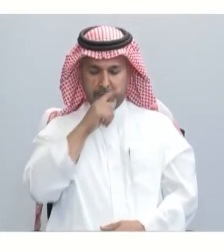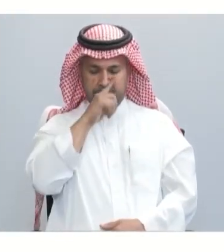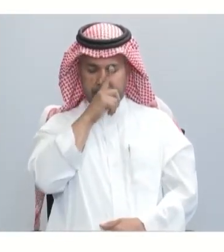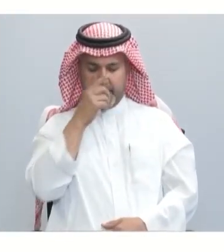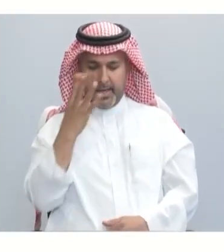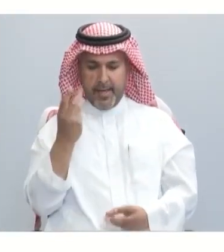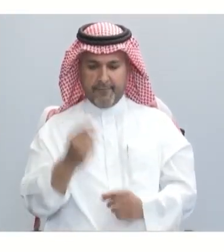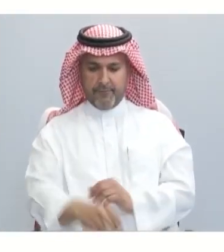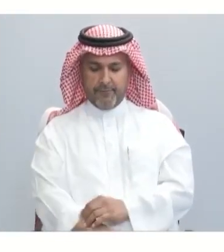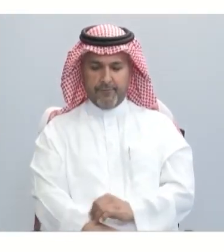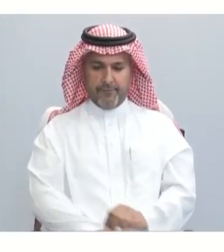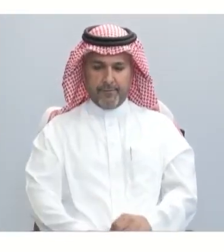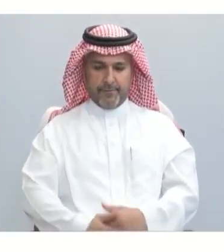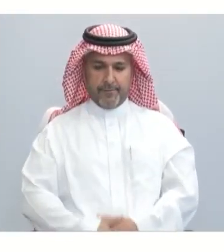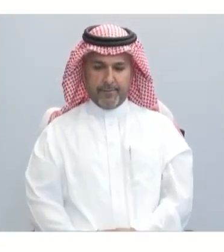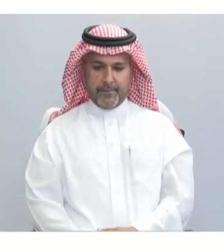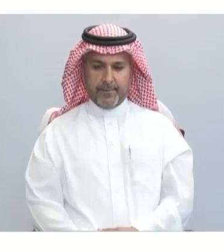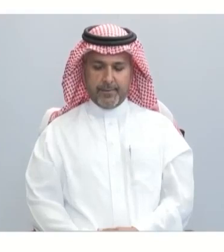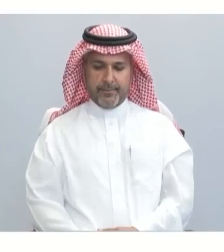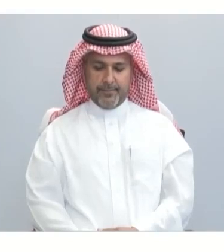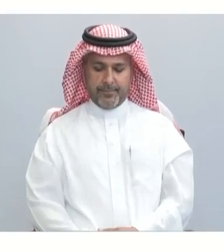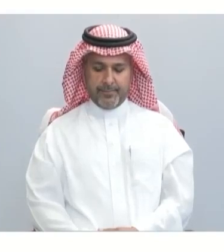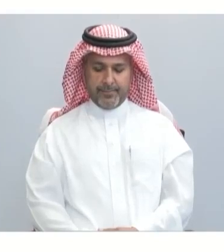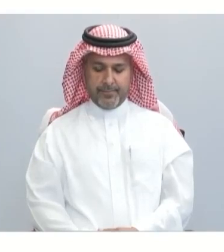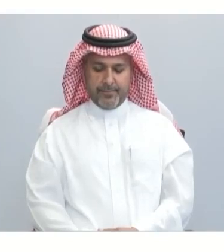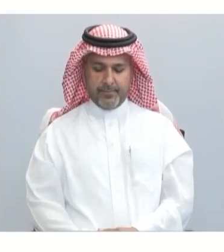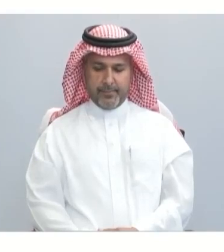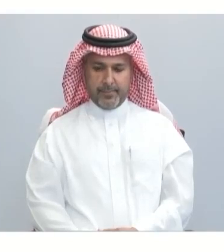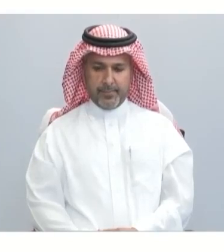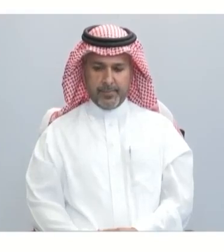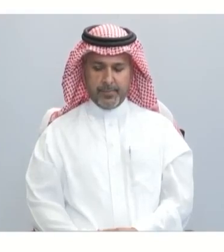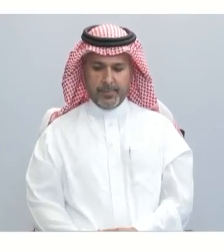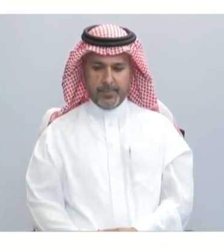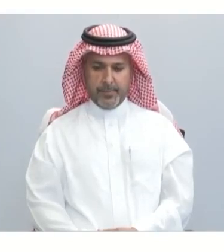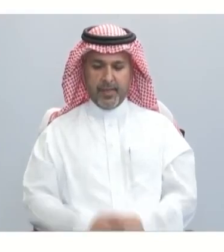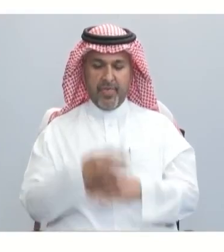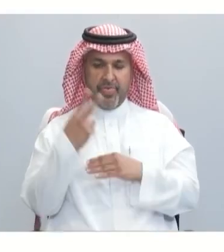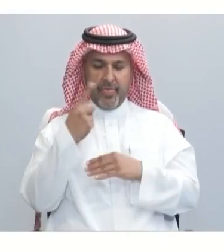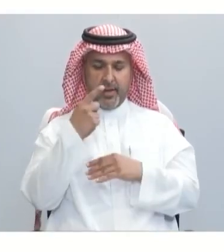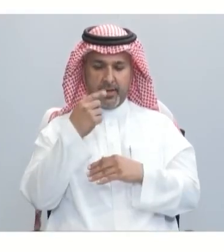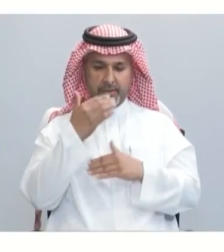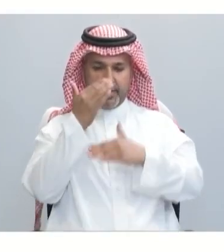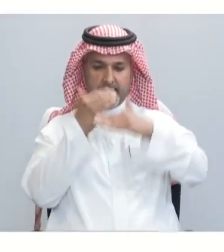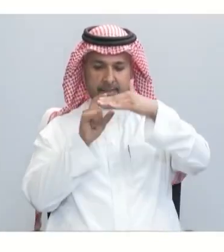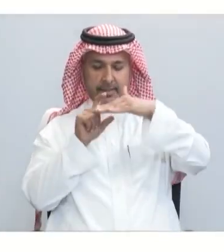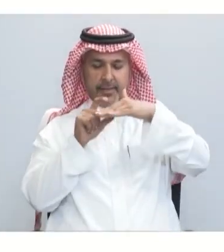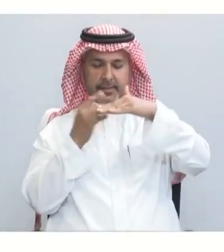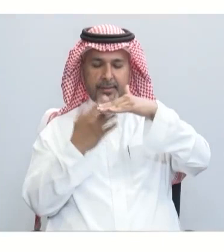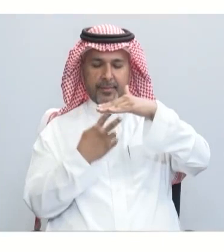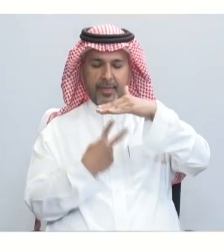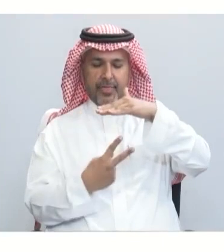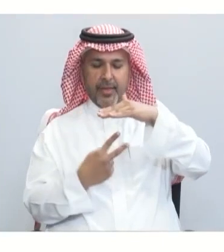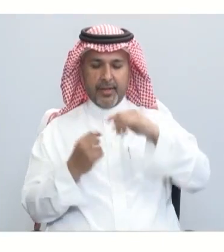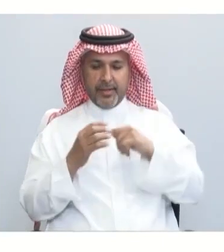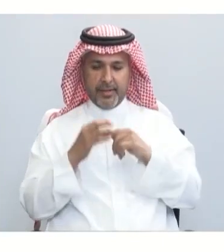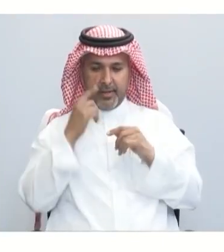هنا كيف نبسط هل في مثلا الان 12 تقبل القسمه على اثين واثنين تقبل القسمه على